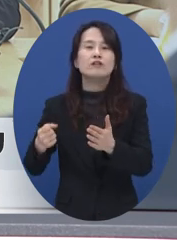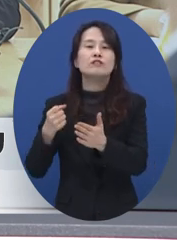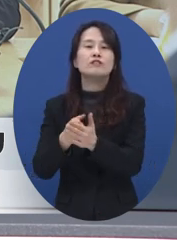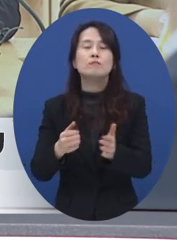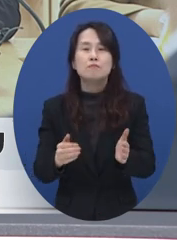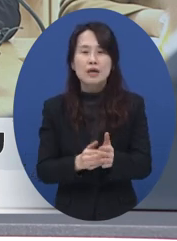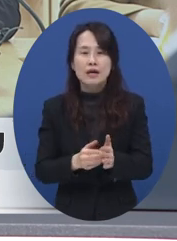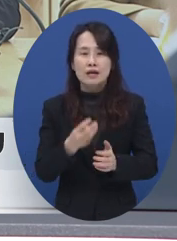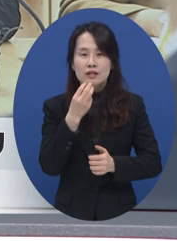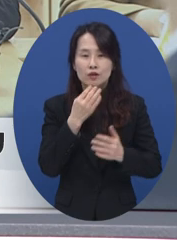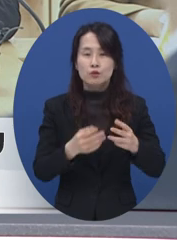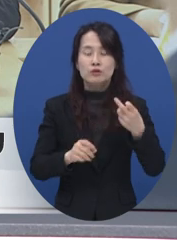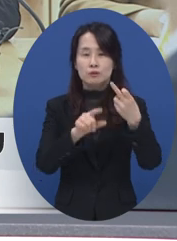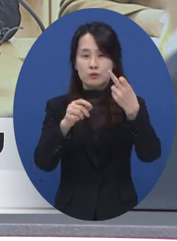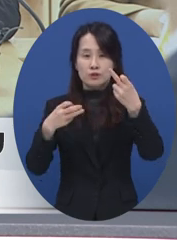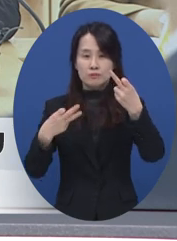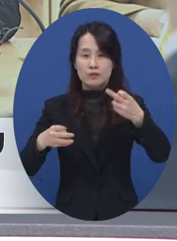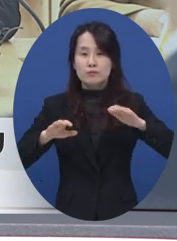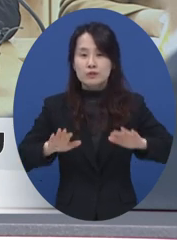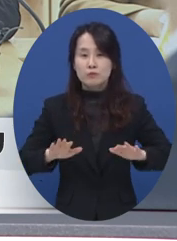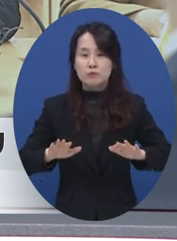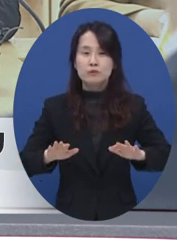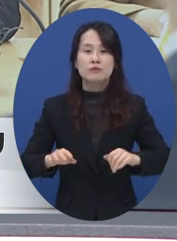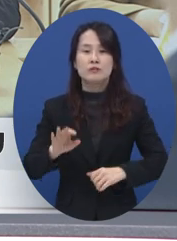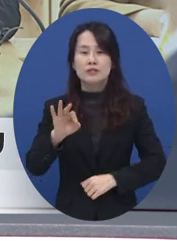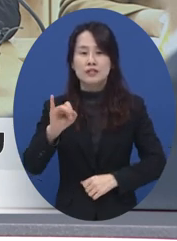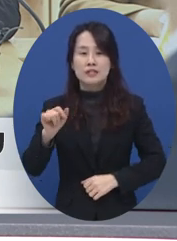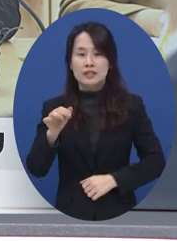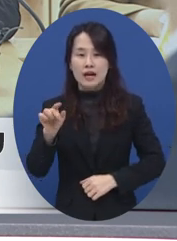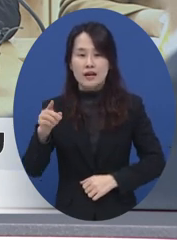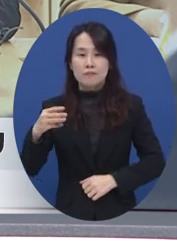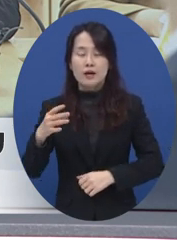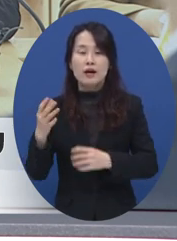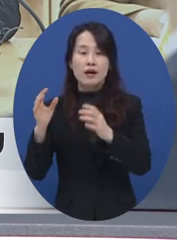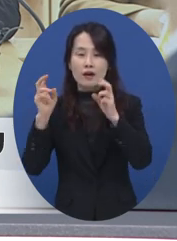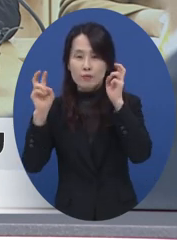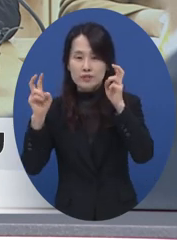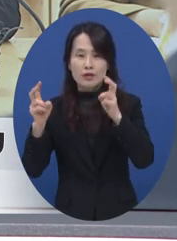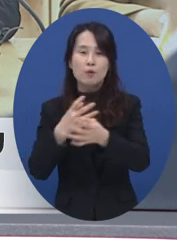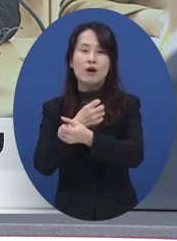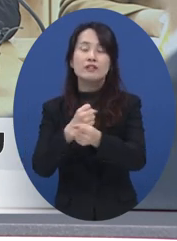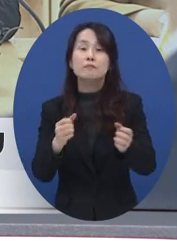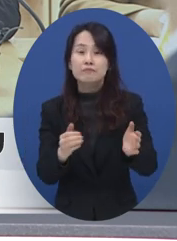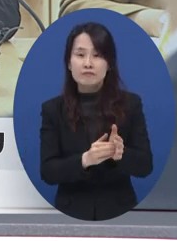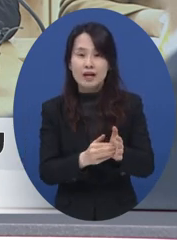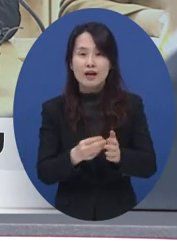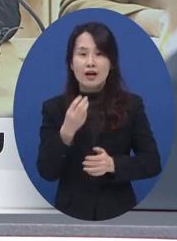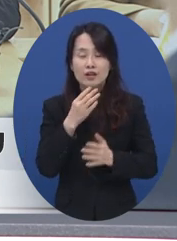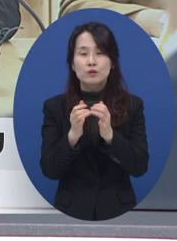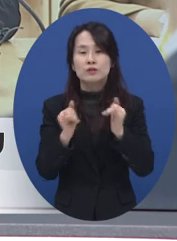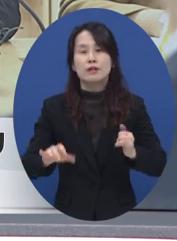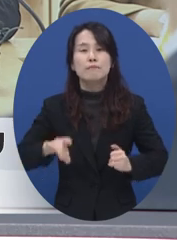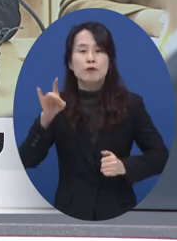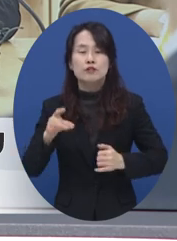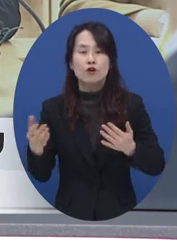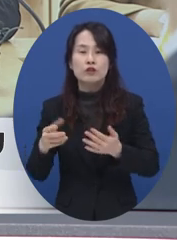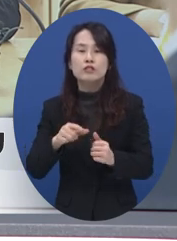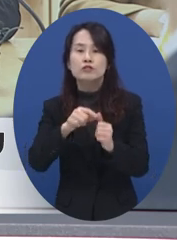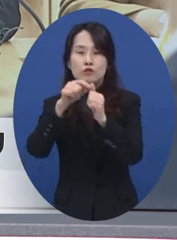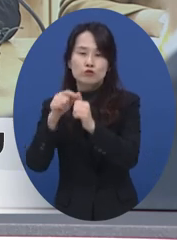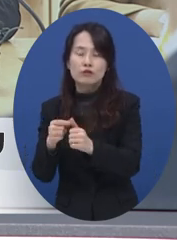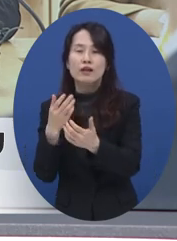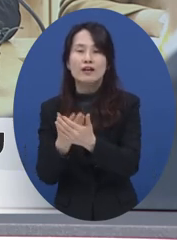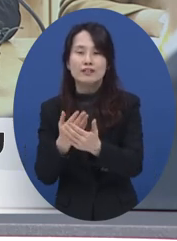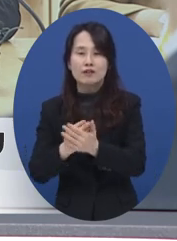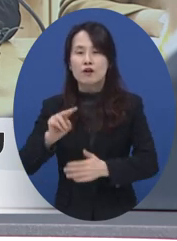경기도는 13일 오늘 이날파 그룹과 투자 유치 협약을 맺었는데요. 경기도 민 우선 채용에 관한 내용을 담아 200여 개 새